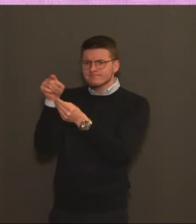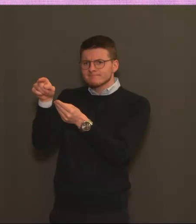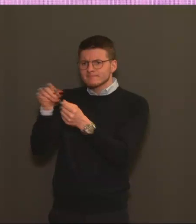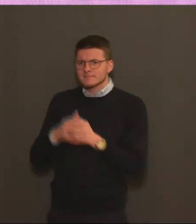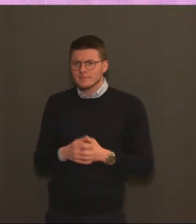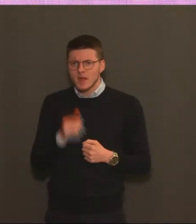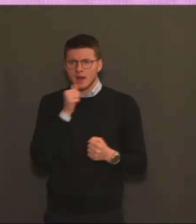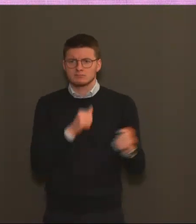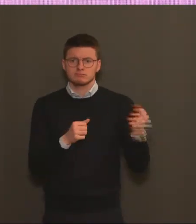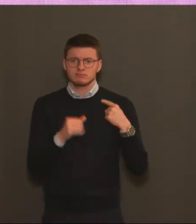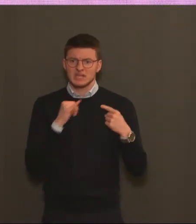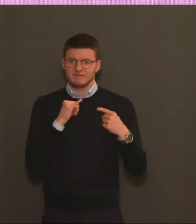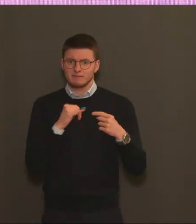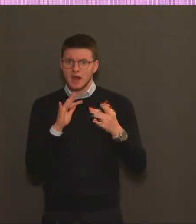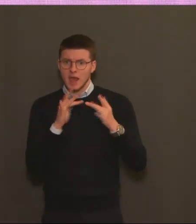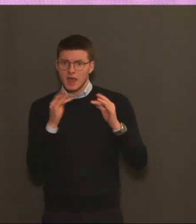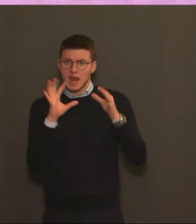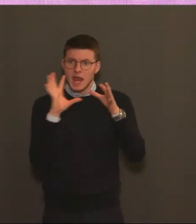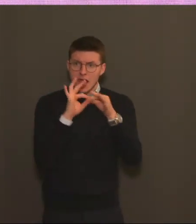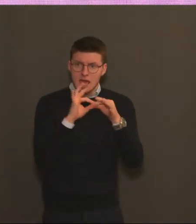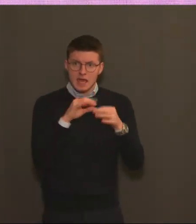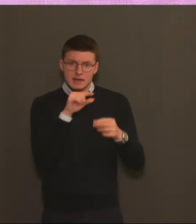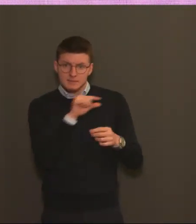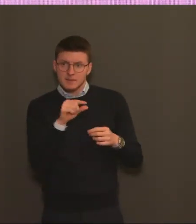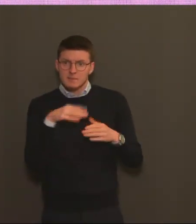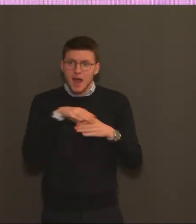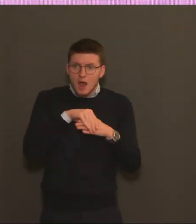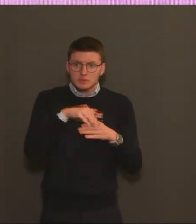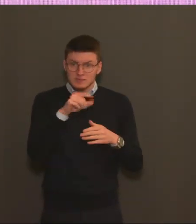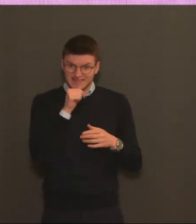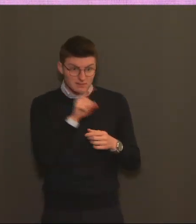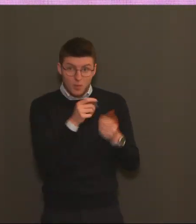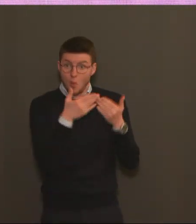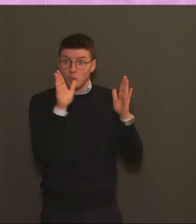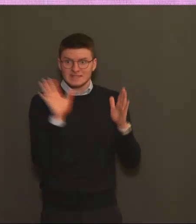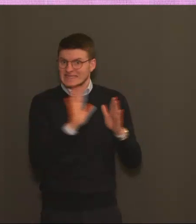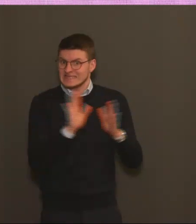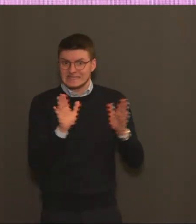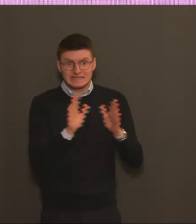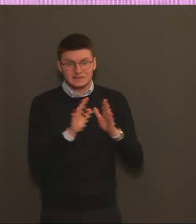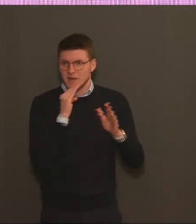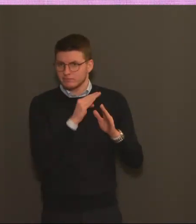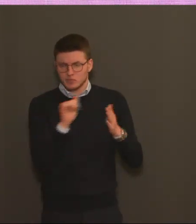in dergelijke berichten of open geen bijlagen. En vul ook geen gegevens in en